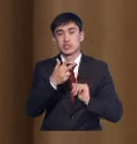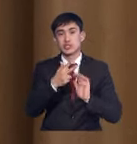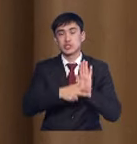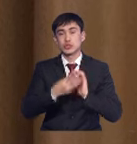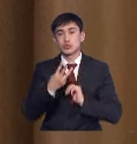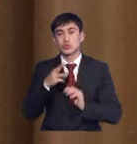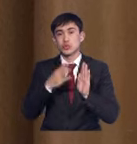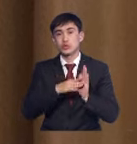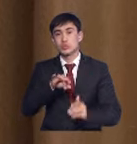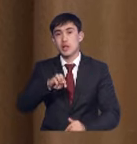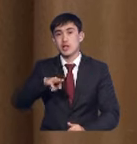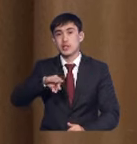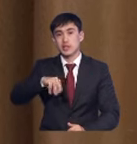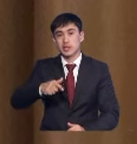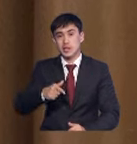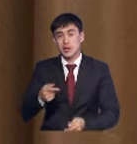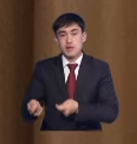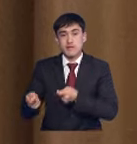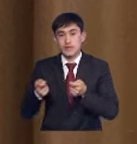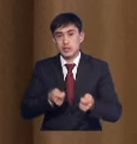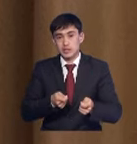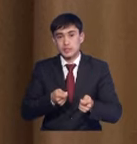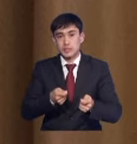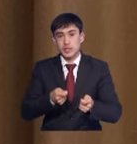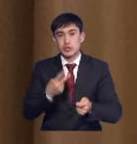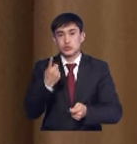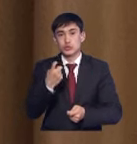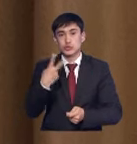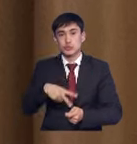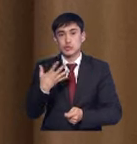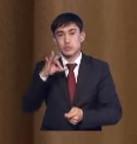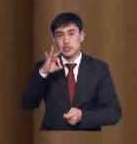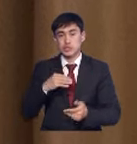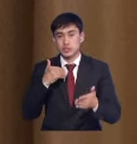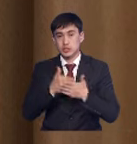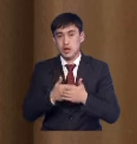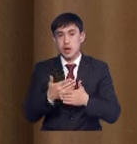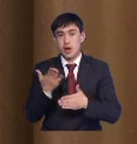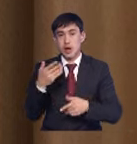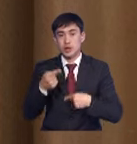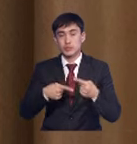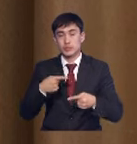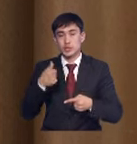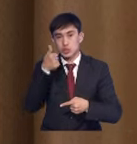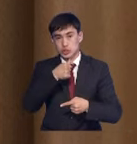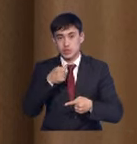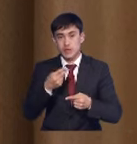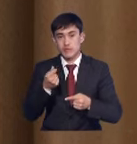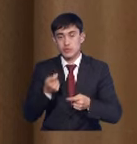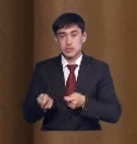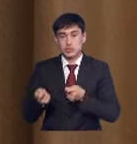теңгеге инвестиция тартылып, нақты индексі 125%-ға жетті. Ағымдағы жылы тартылатын инвестиция